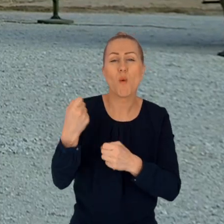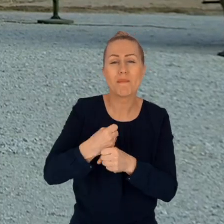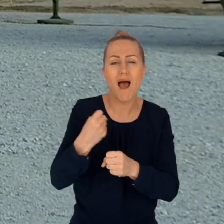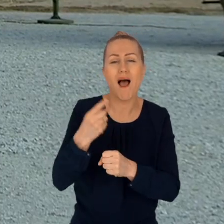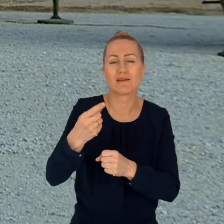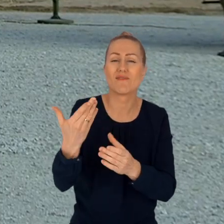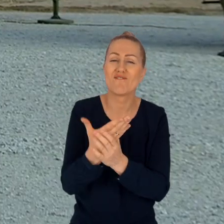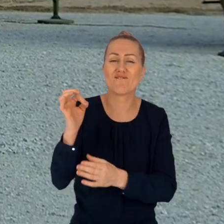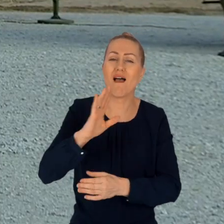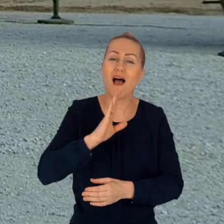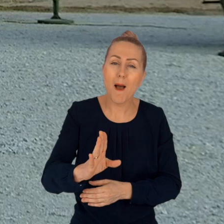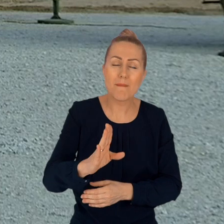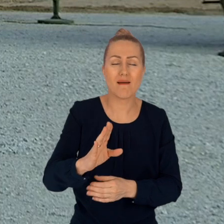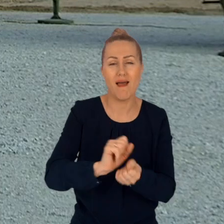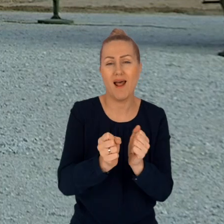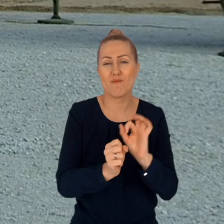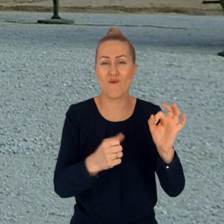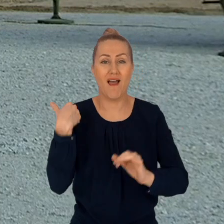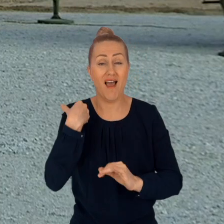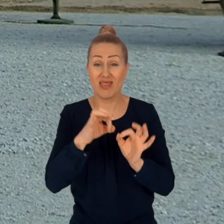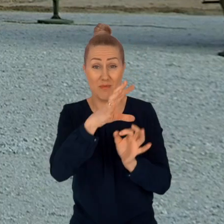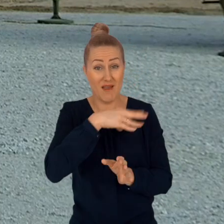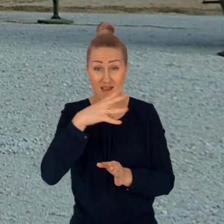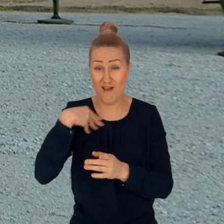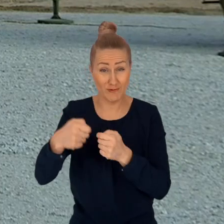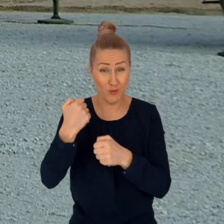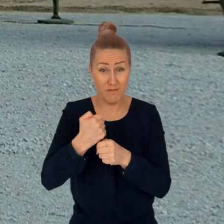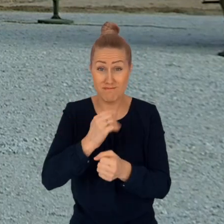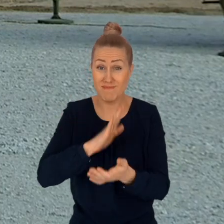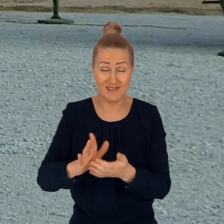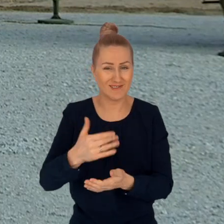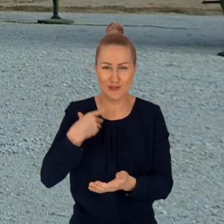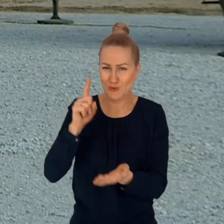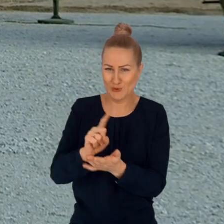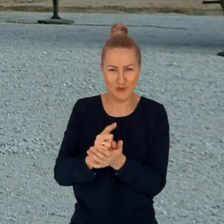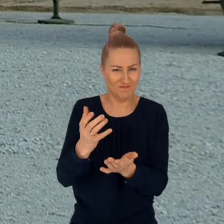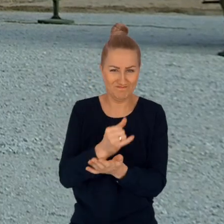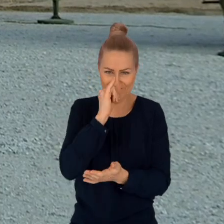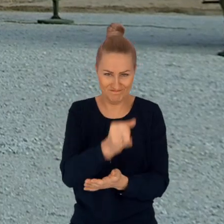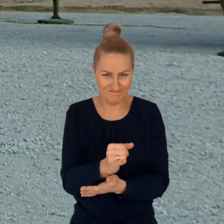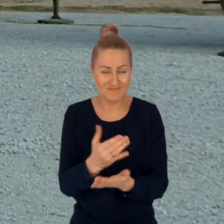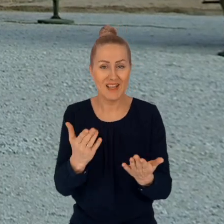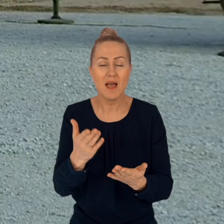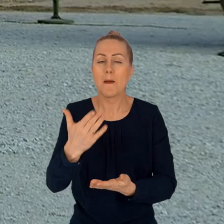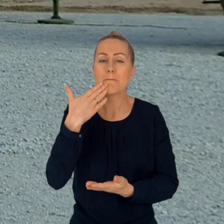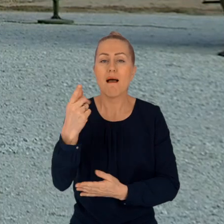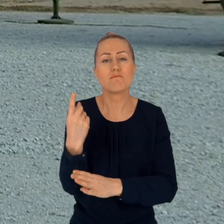partnerami amerykańskimi oraz brytyjskimi, bo ten system